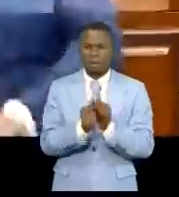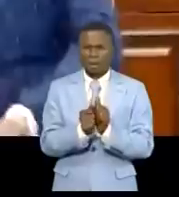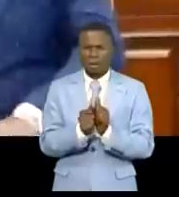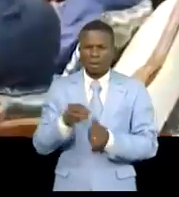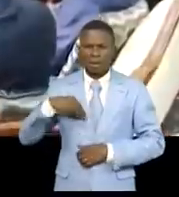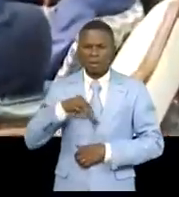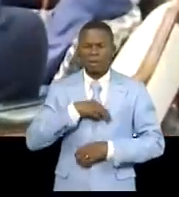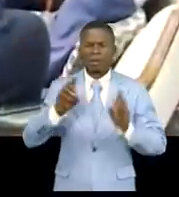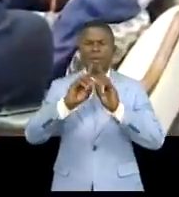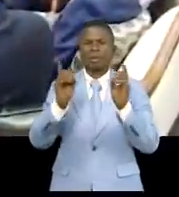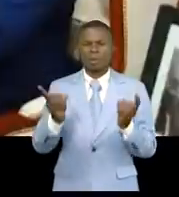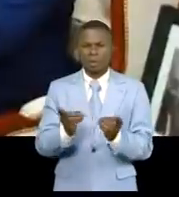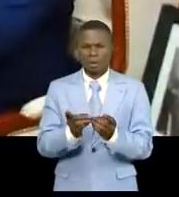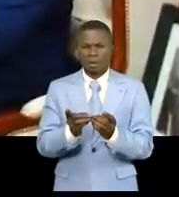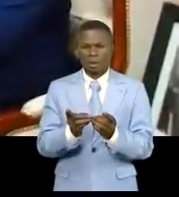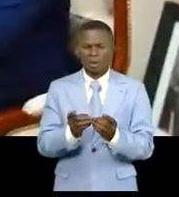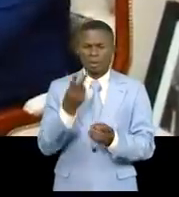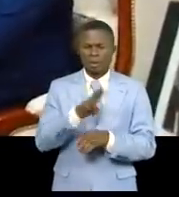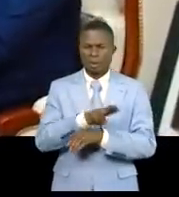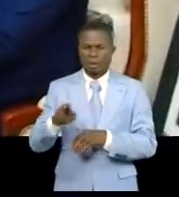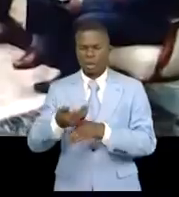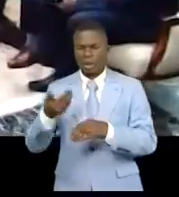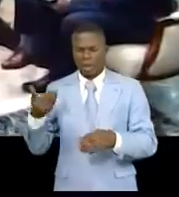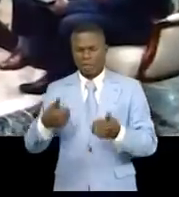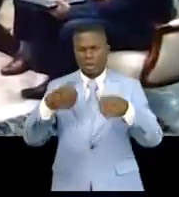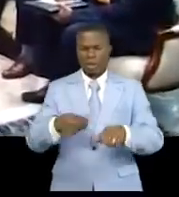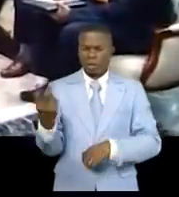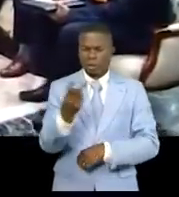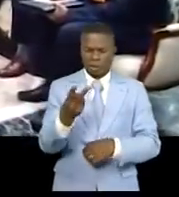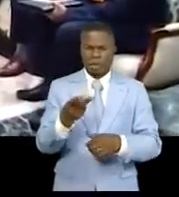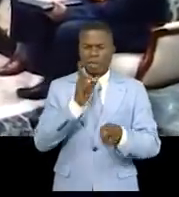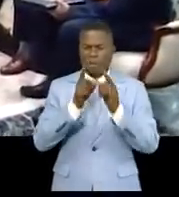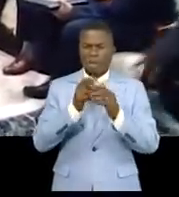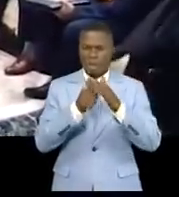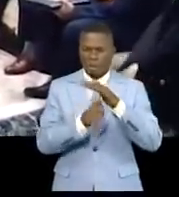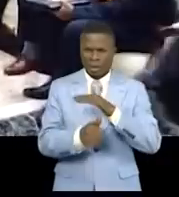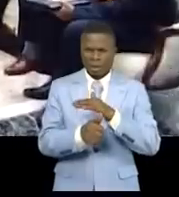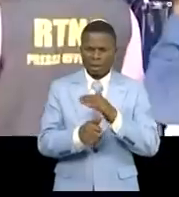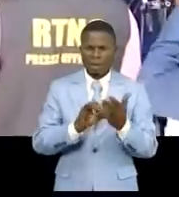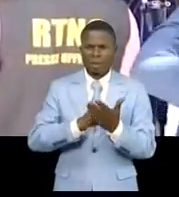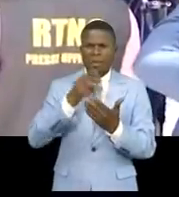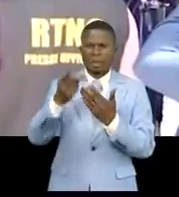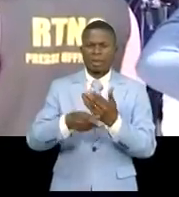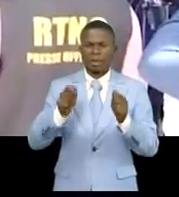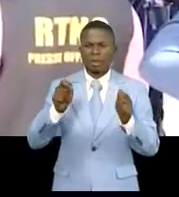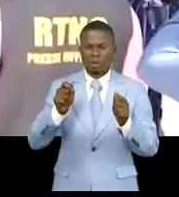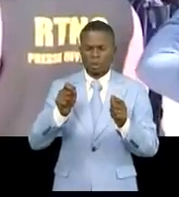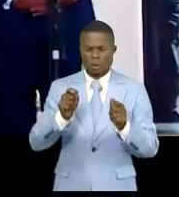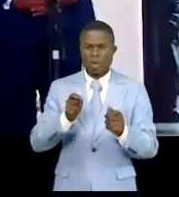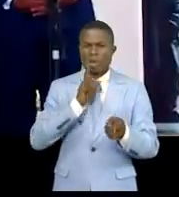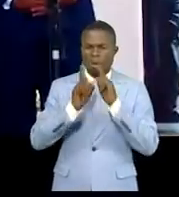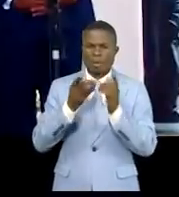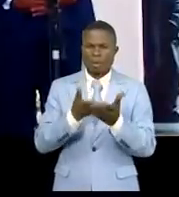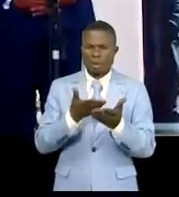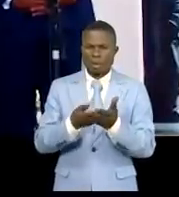leurs délégations respectives avant de se retrouver en tête-à-tête. Répondant aux questions de la presse à l'issue de cette entrevue,